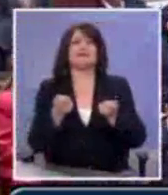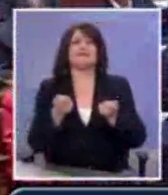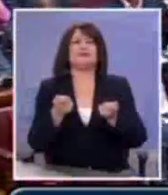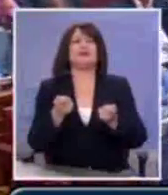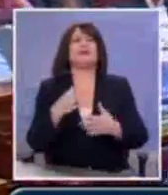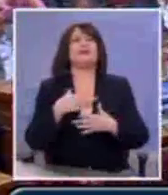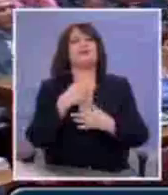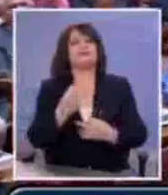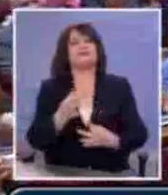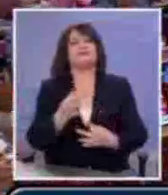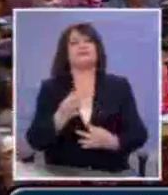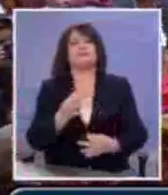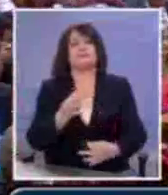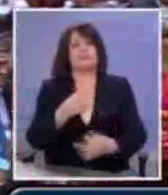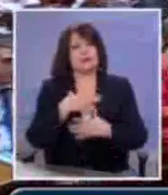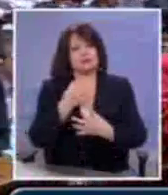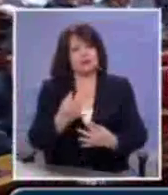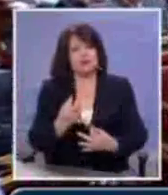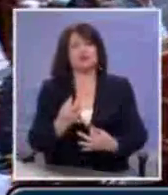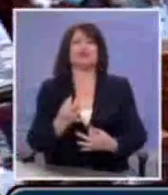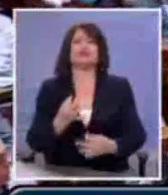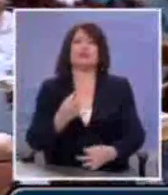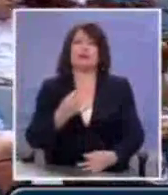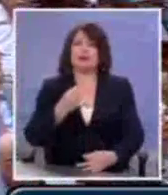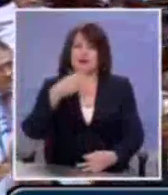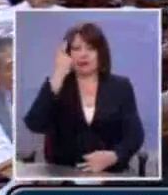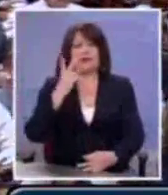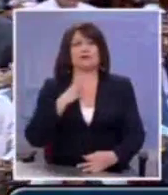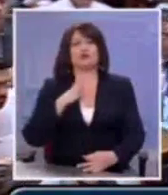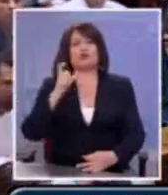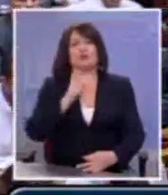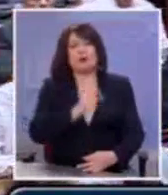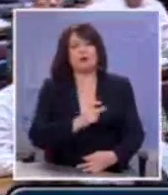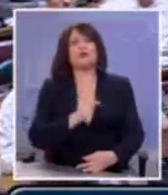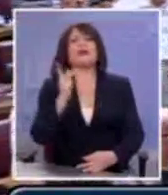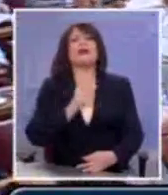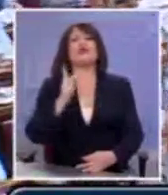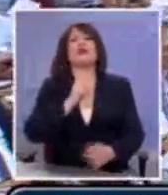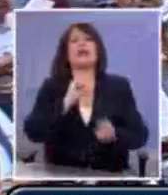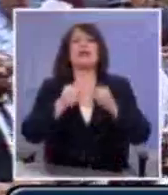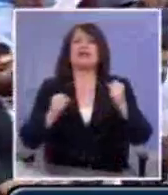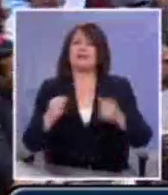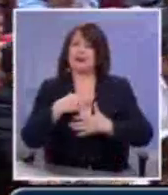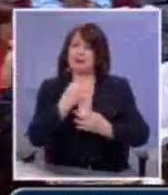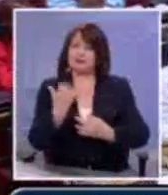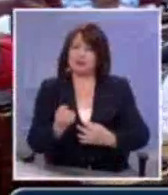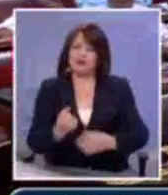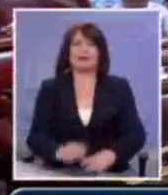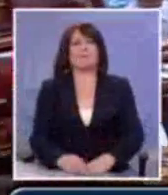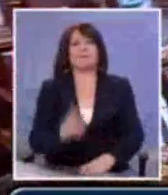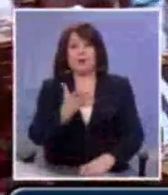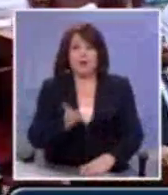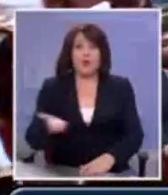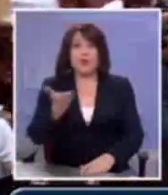των πολιτών και στα κοινωνικά κινήματα που παρίστανται και εκπροσωπούνται. Και νομίζω ότι η παρουσία